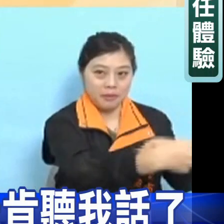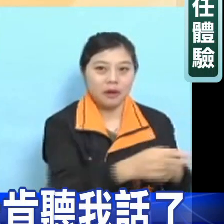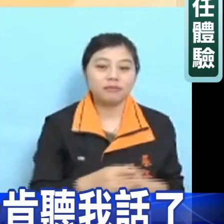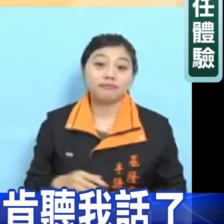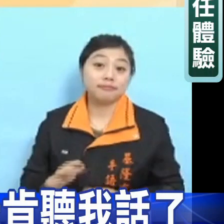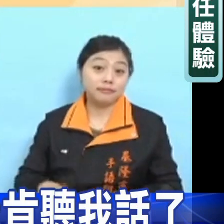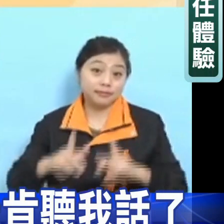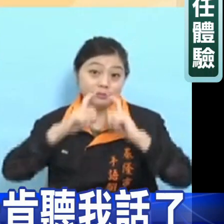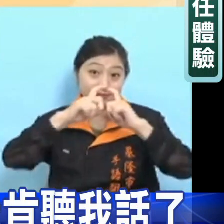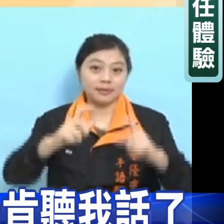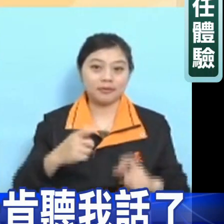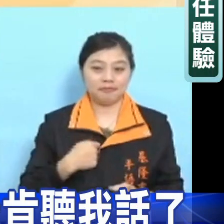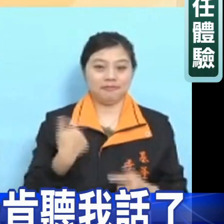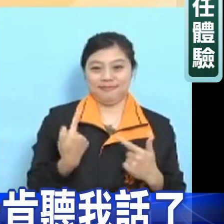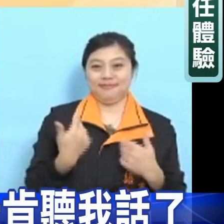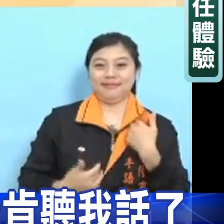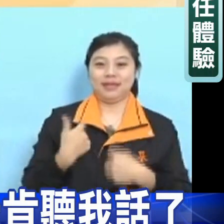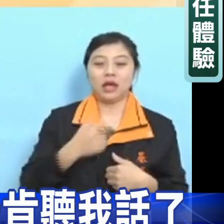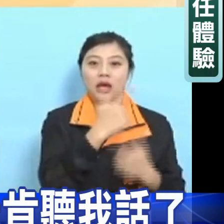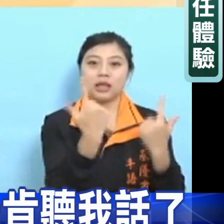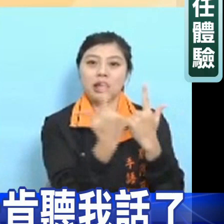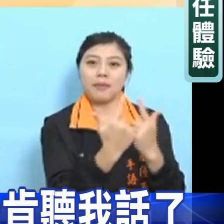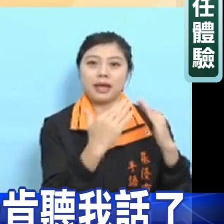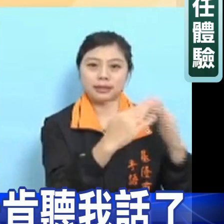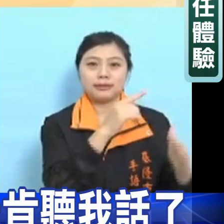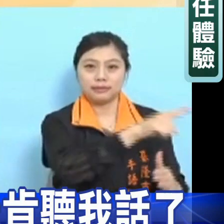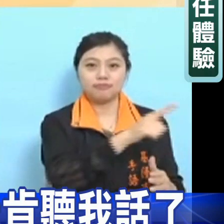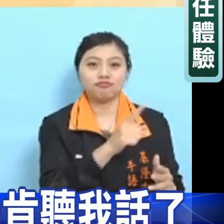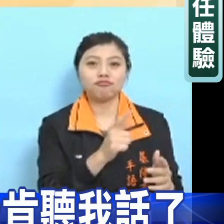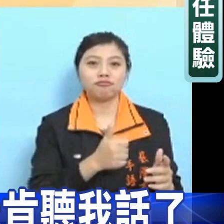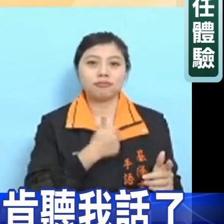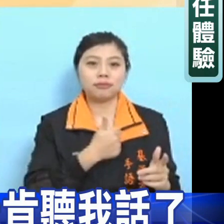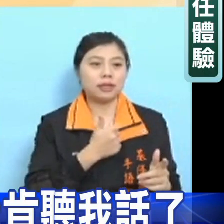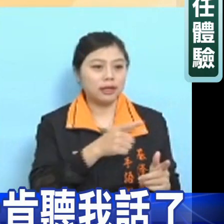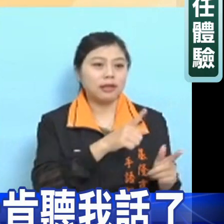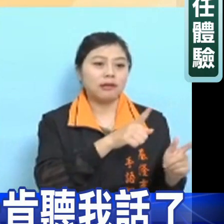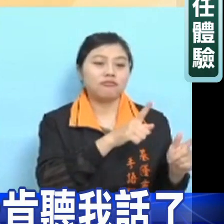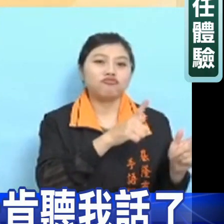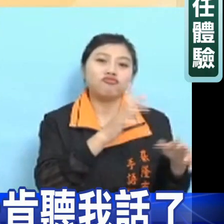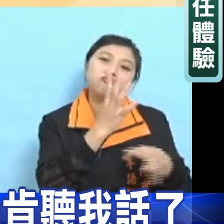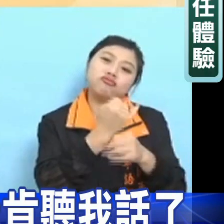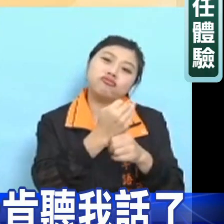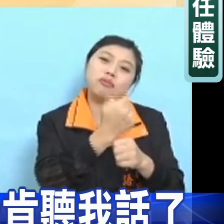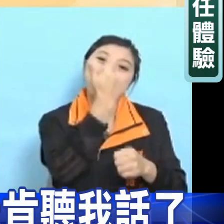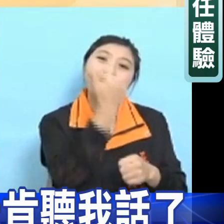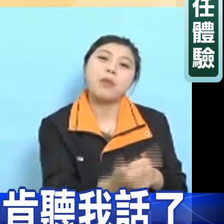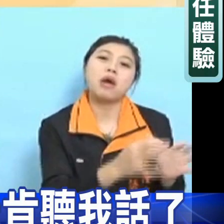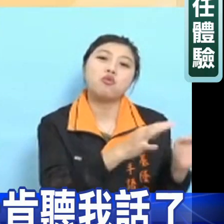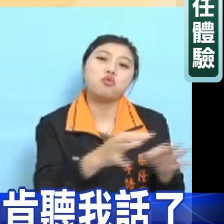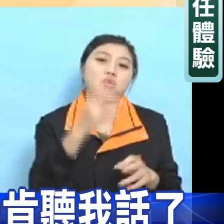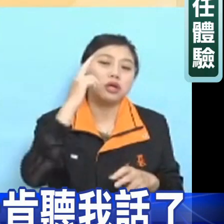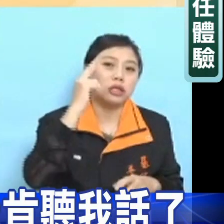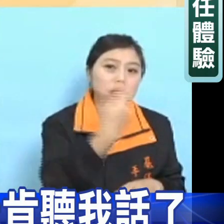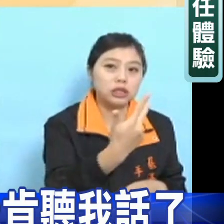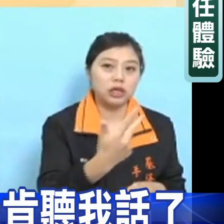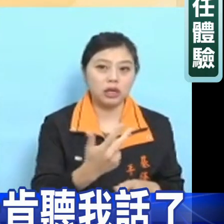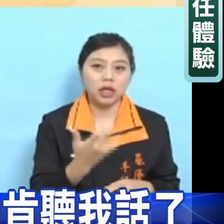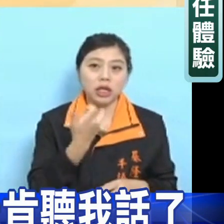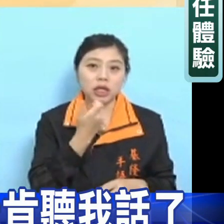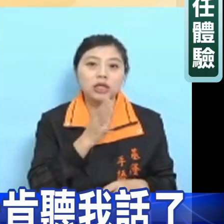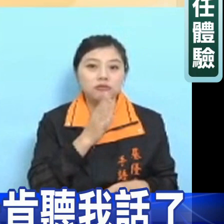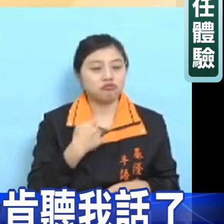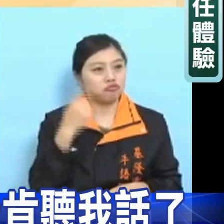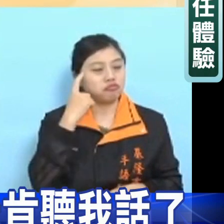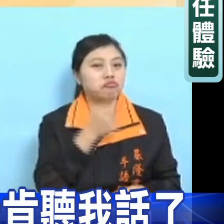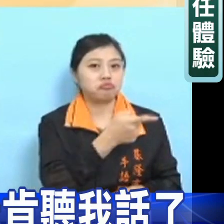的破口把它补起来。那虽然是慢了一个礼拜，不过亡羊补牢比什么都